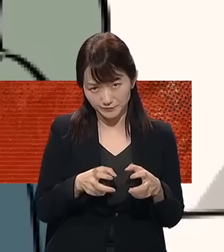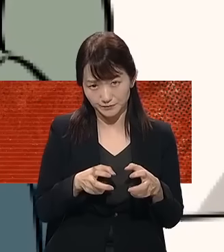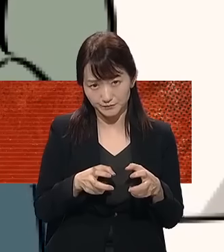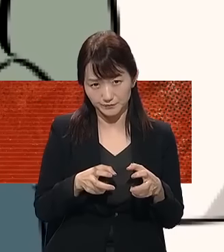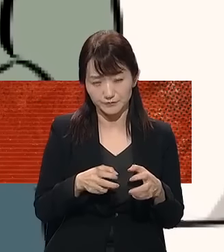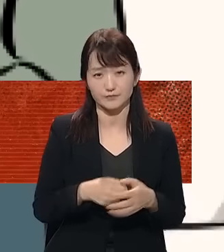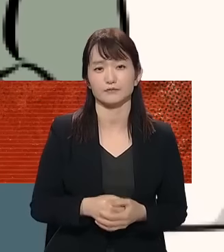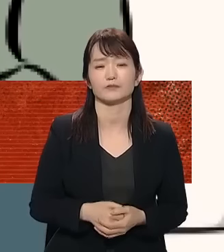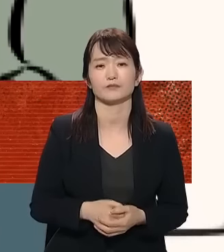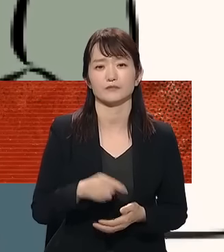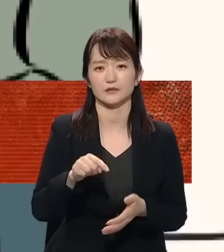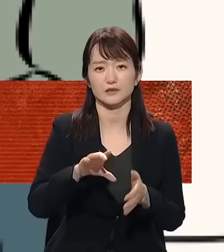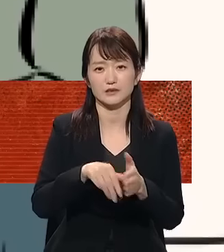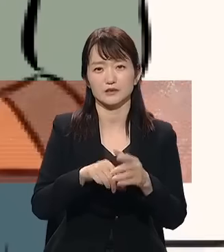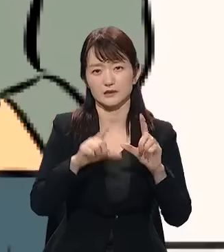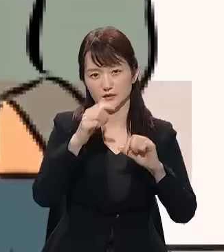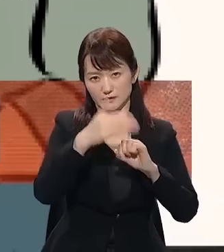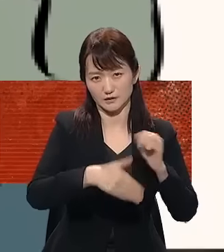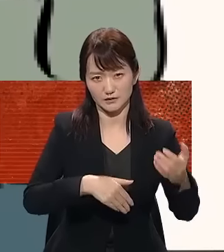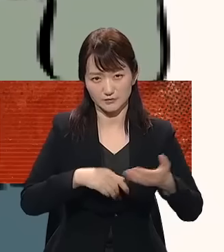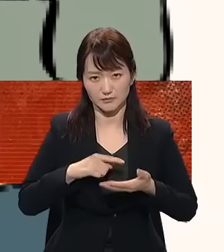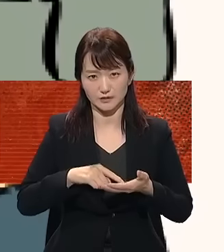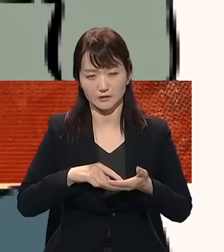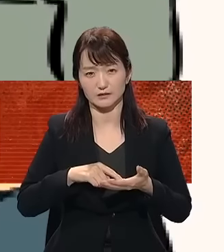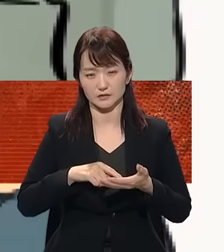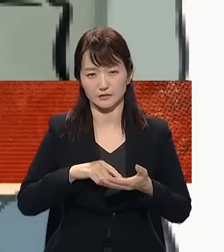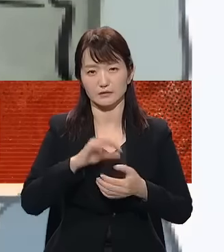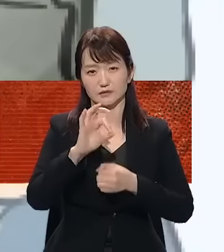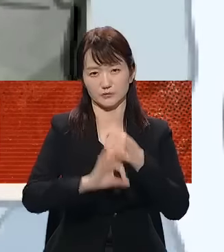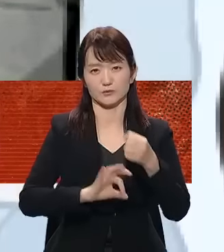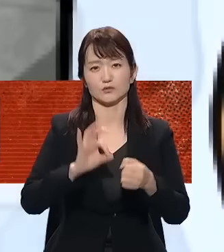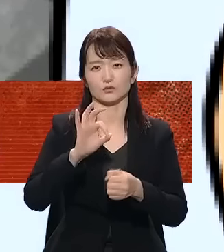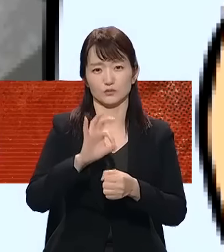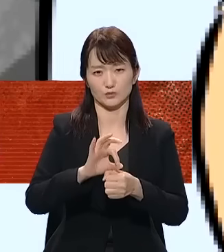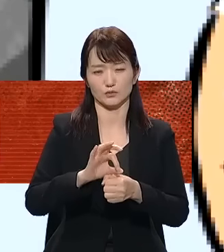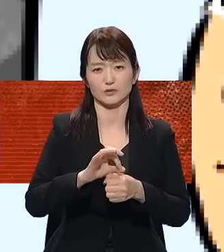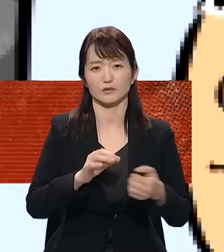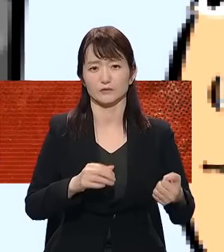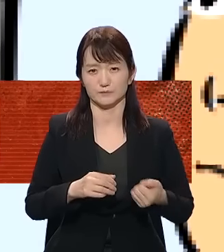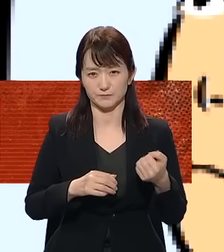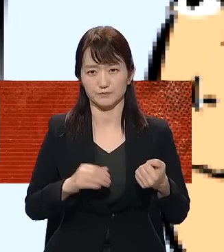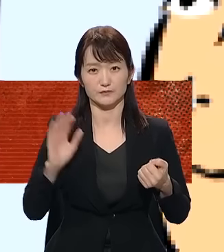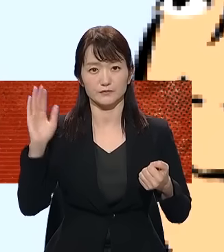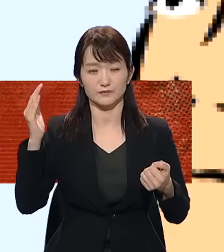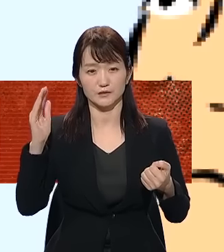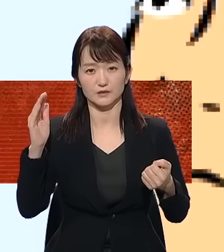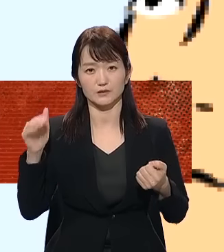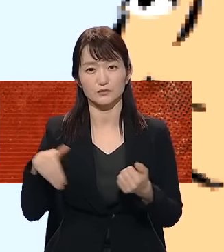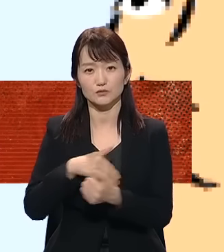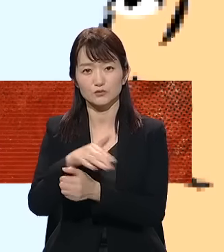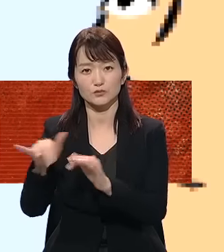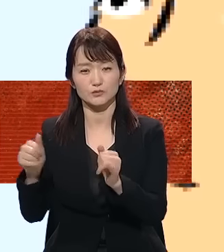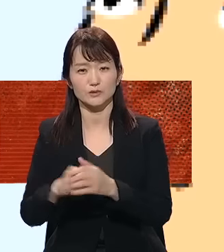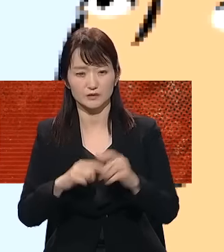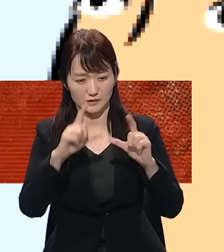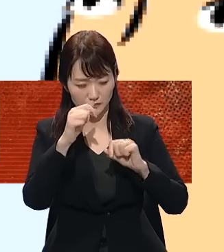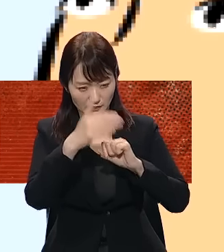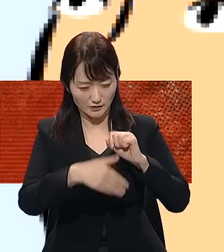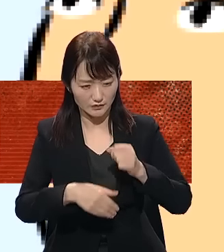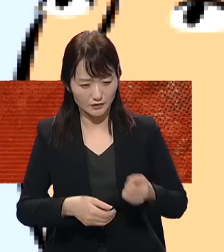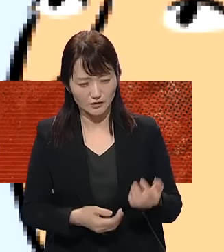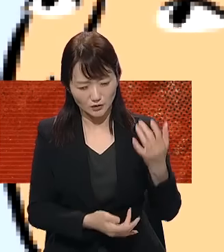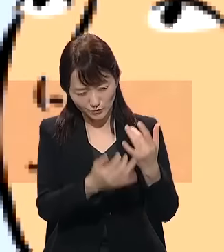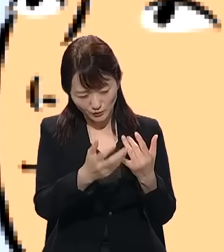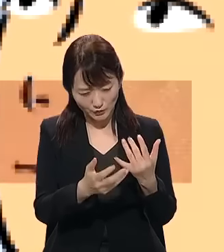받았던 초음파 사진을 10년이 지난 지금까지도 간직하고 있었는데 최근 주변 지인들로부터 아이 초음파 사진을 불에 태워서 이제 보내